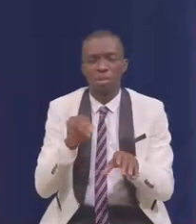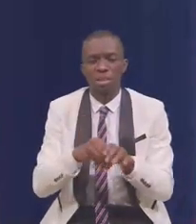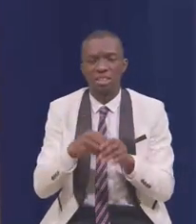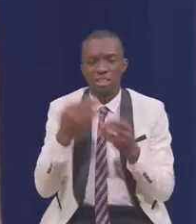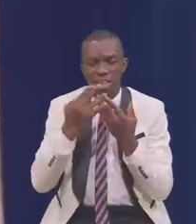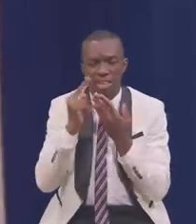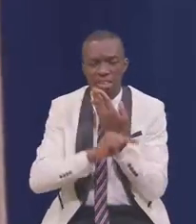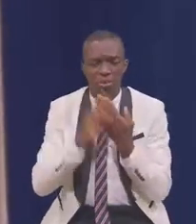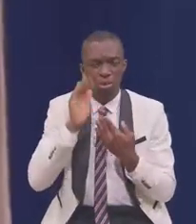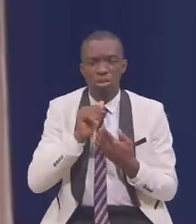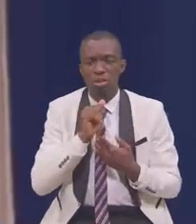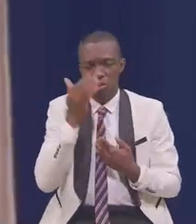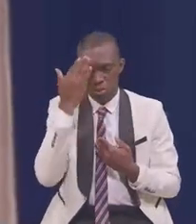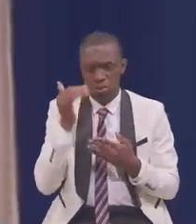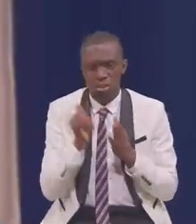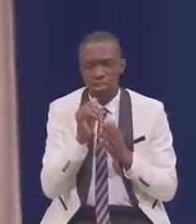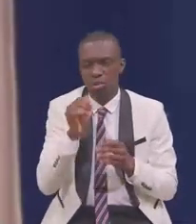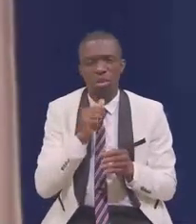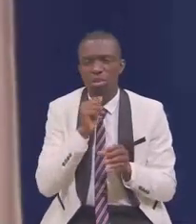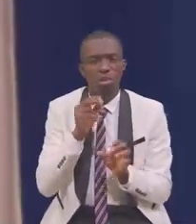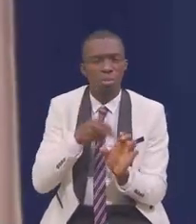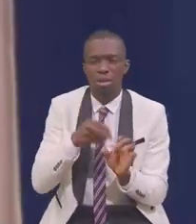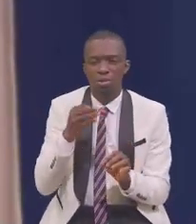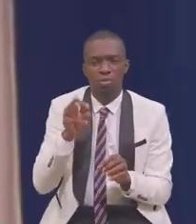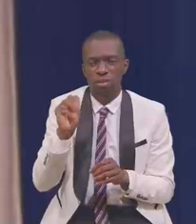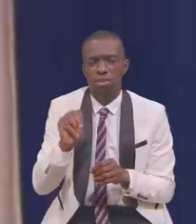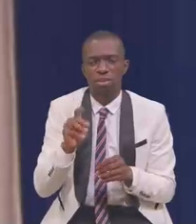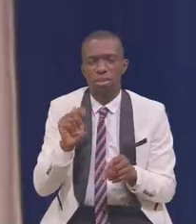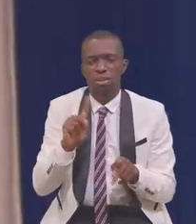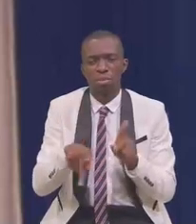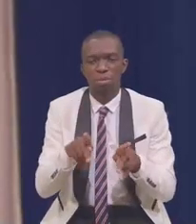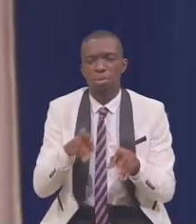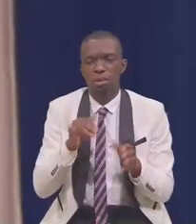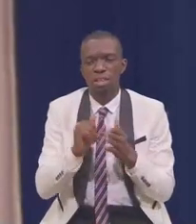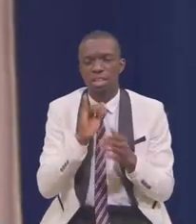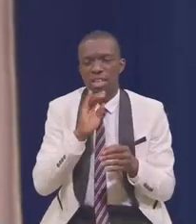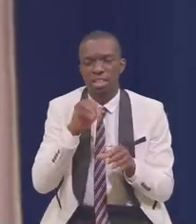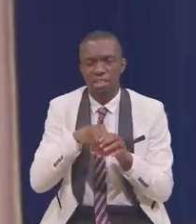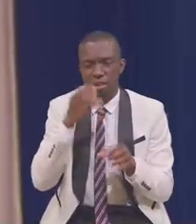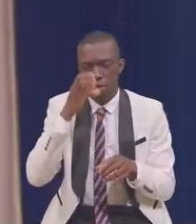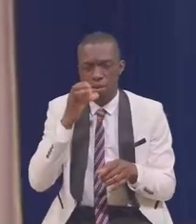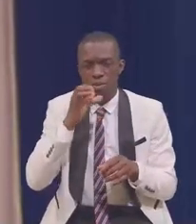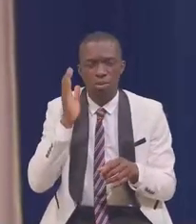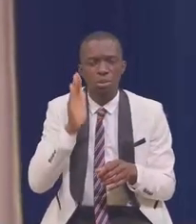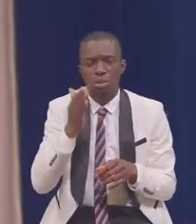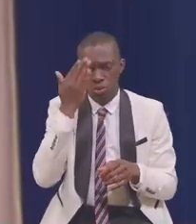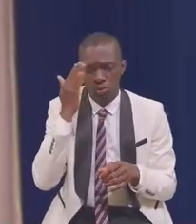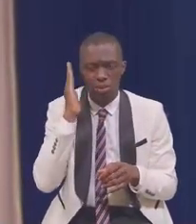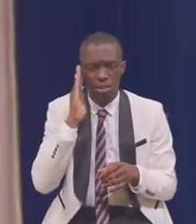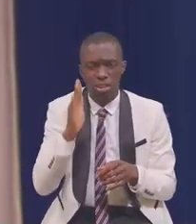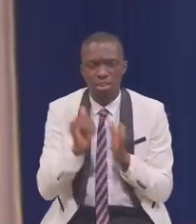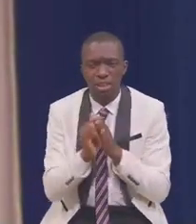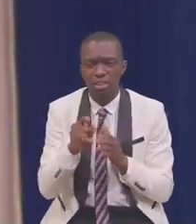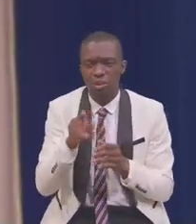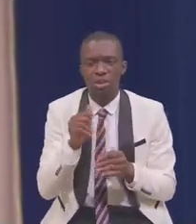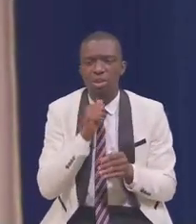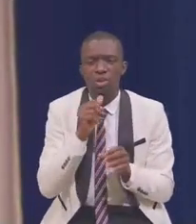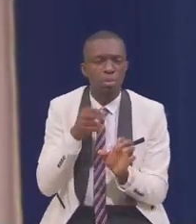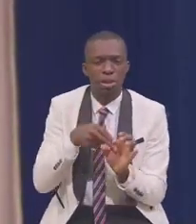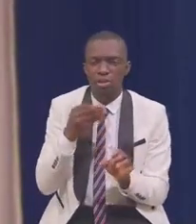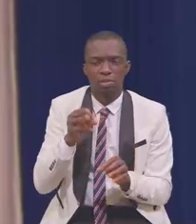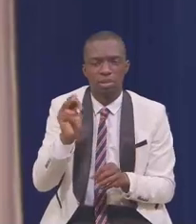leur nombre. Les occultistes sauraient que tu n'es pas de leur nombre. Ceux qui boivent le péché comme de l'eau sauraient que tu n'es pas de